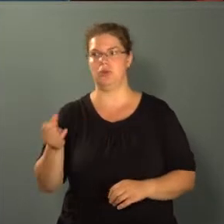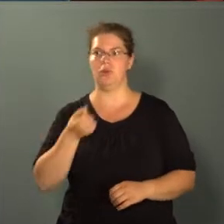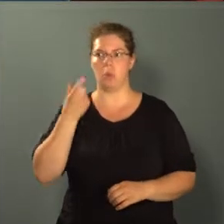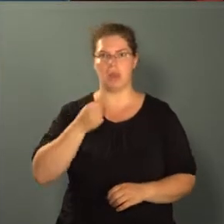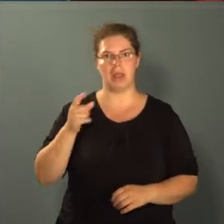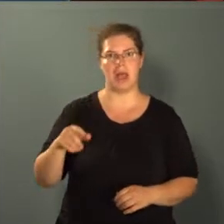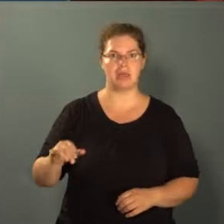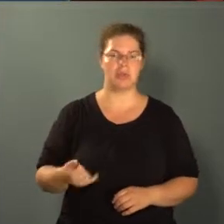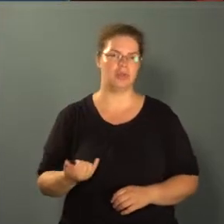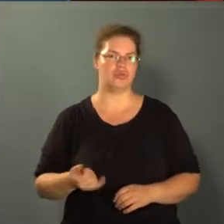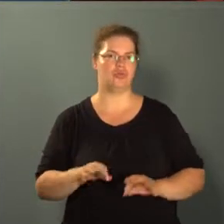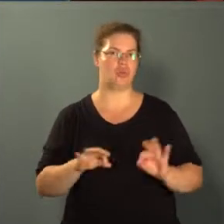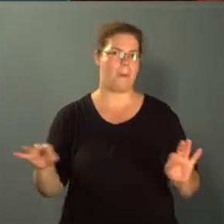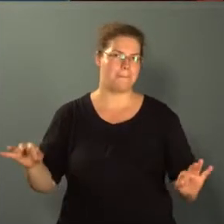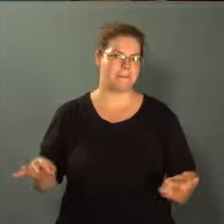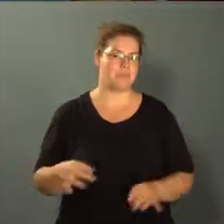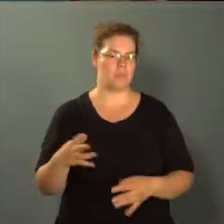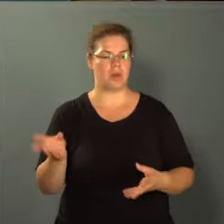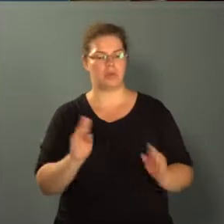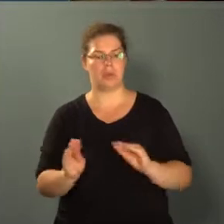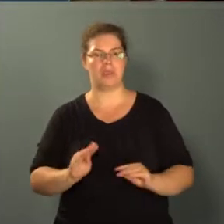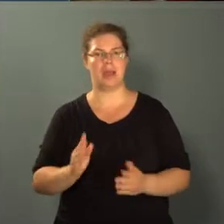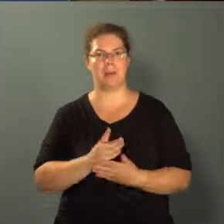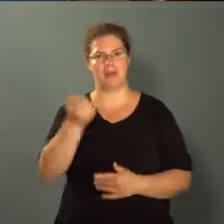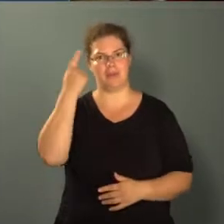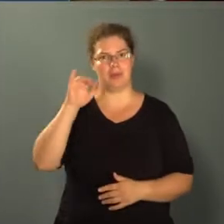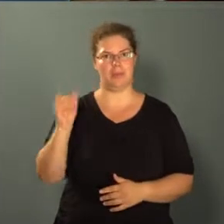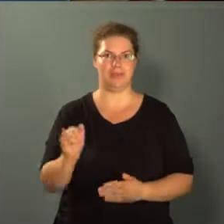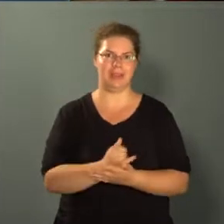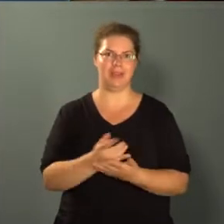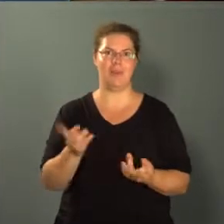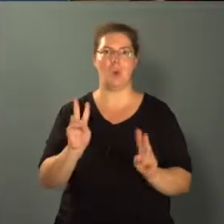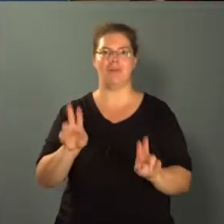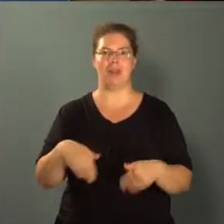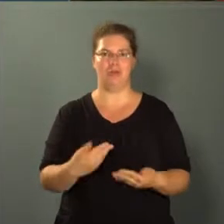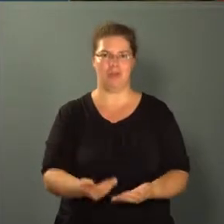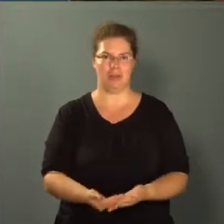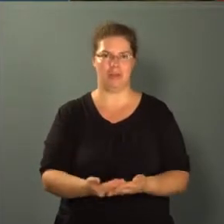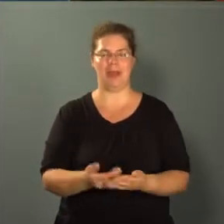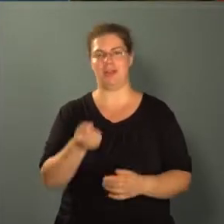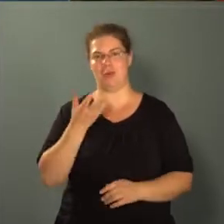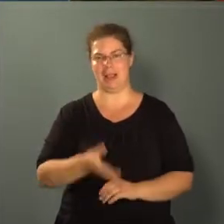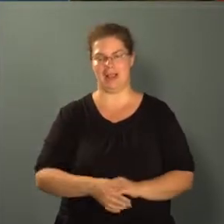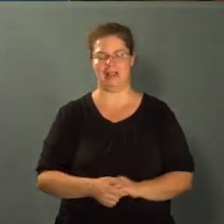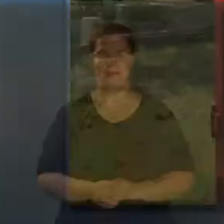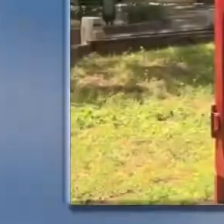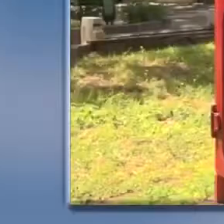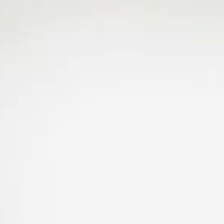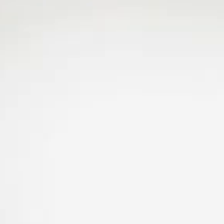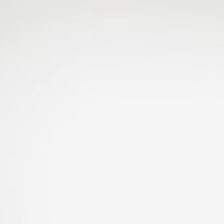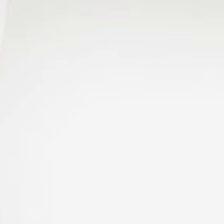az ötletek is jobban összeállnak már a fejünkben is, hogy igazából hogy valósítjuk meg az ötletünket.